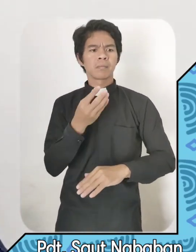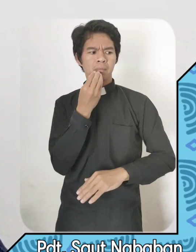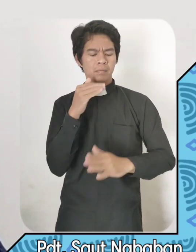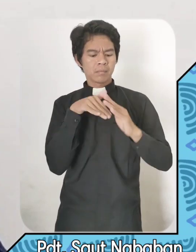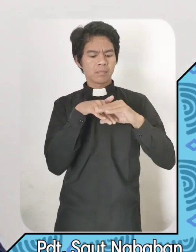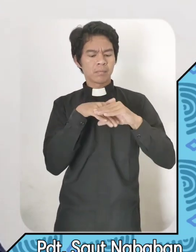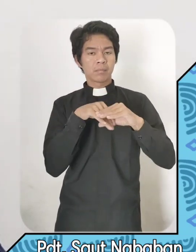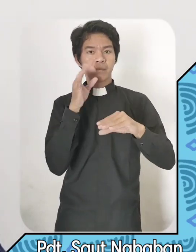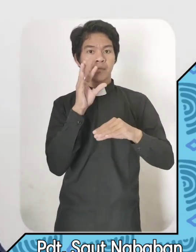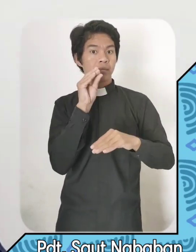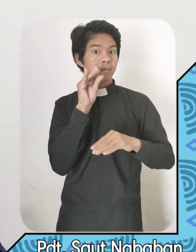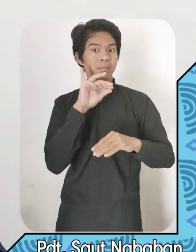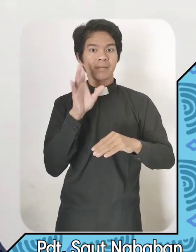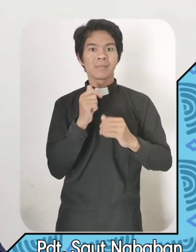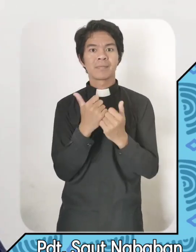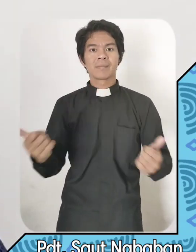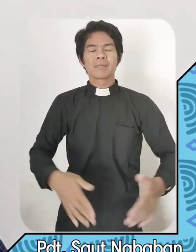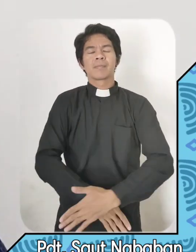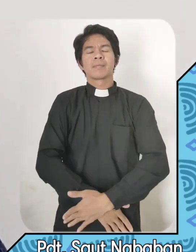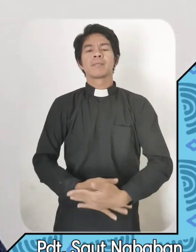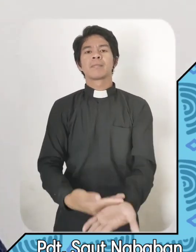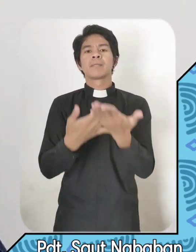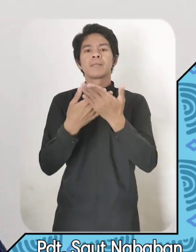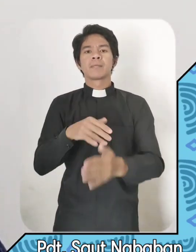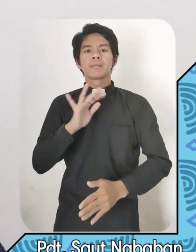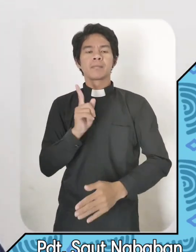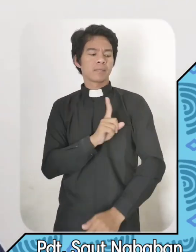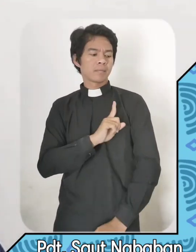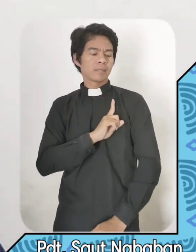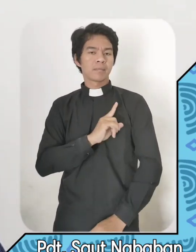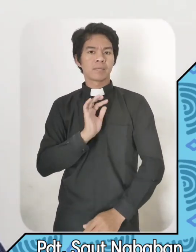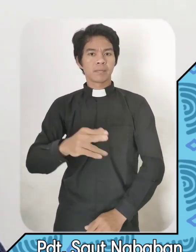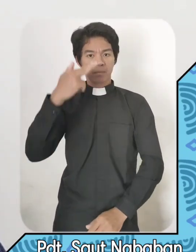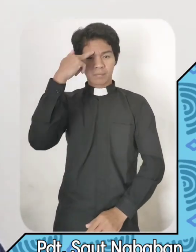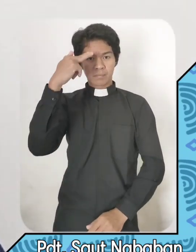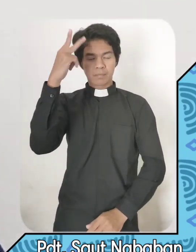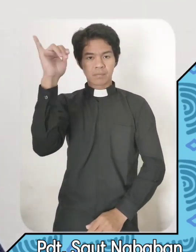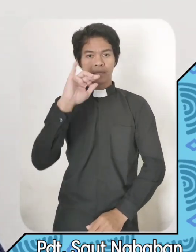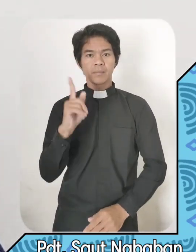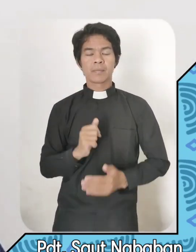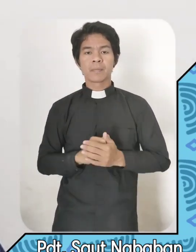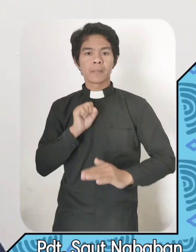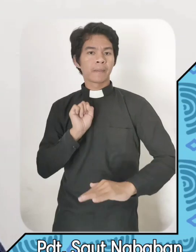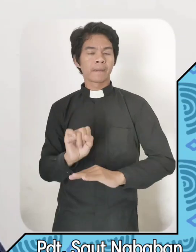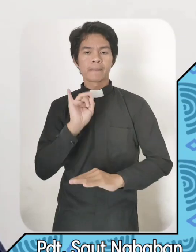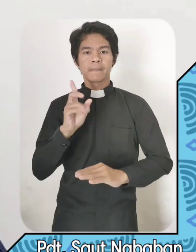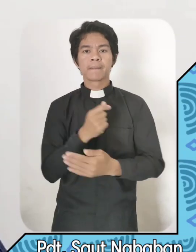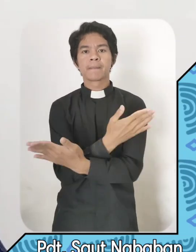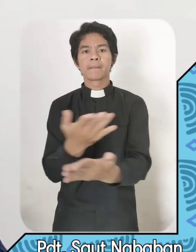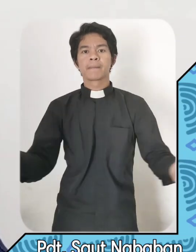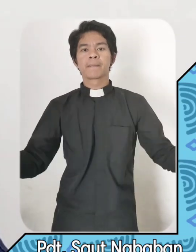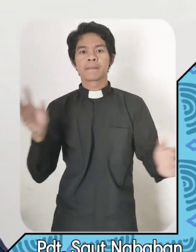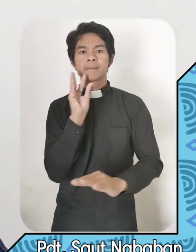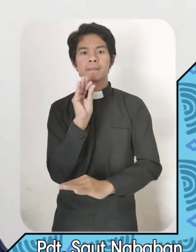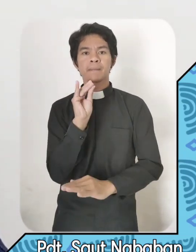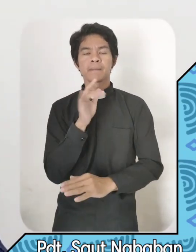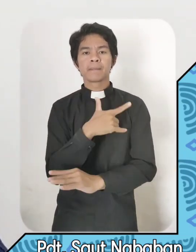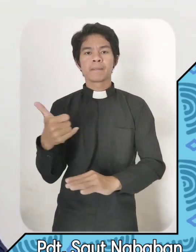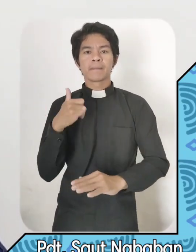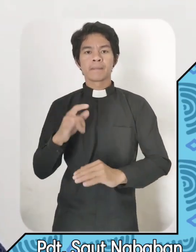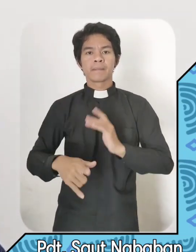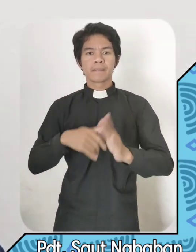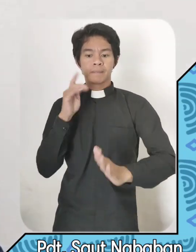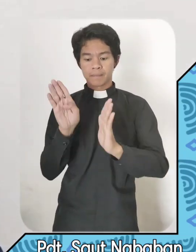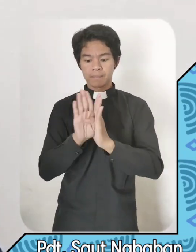tidak menyimpan berita kebangkitan Yesus hanya untuk diri mereka sendiri semata. Namun mereka